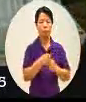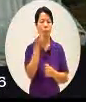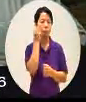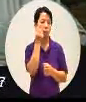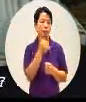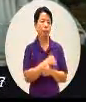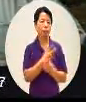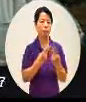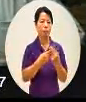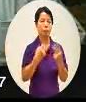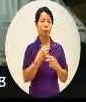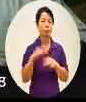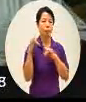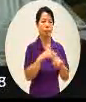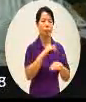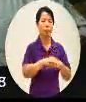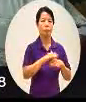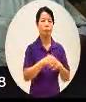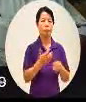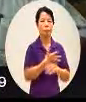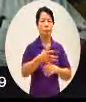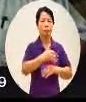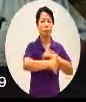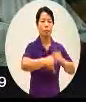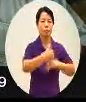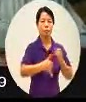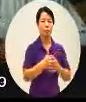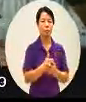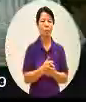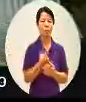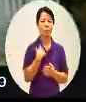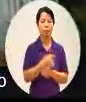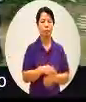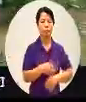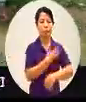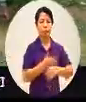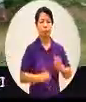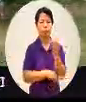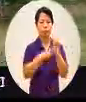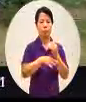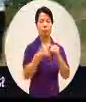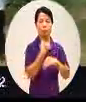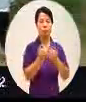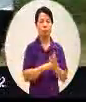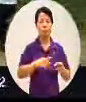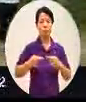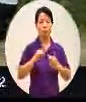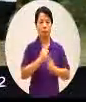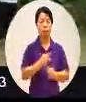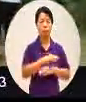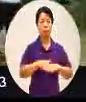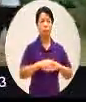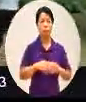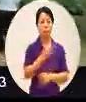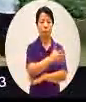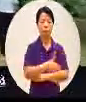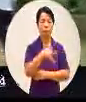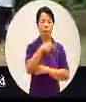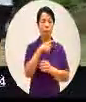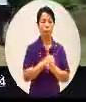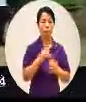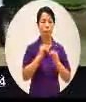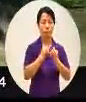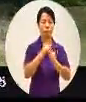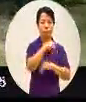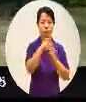啊，也会当和生活这自然的功能的。 八卦里面从县府时代就开始反映希望